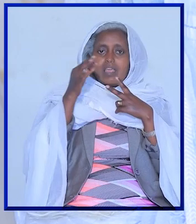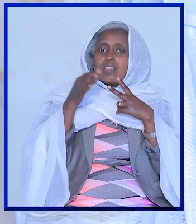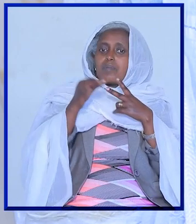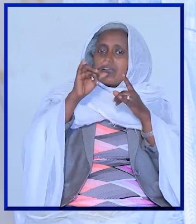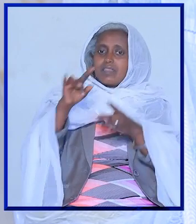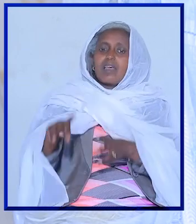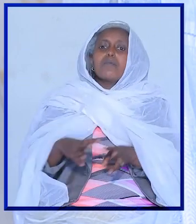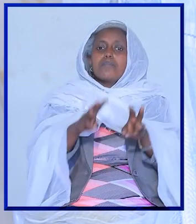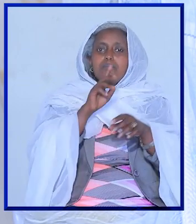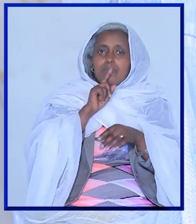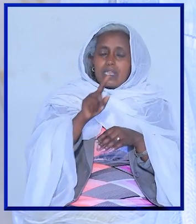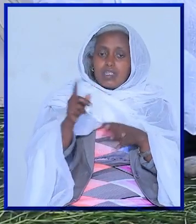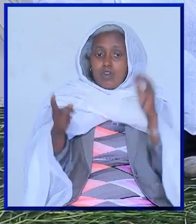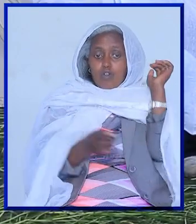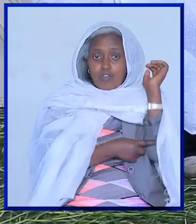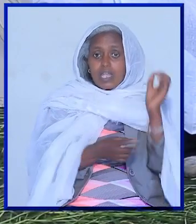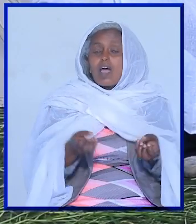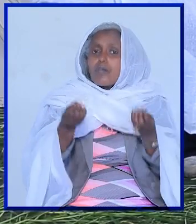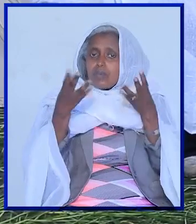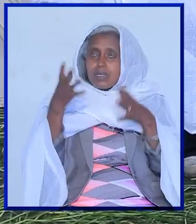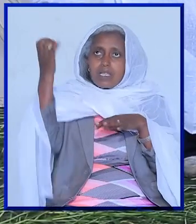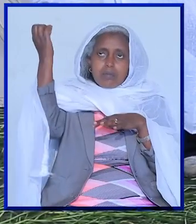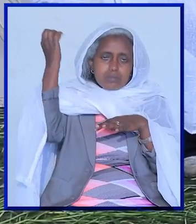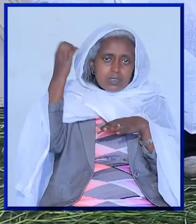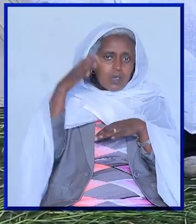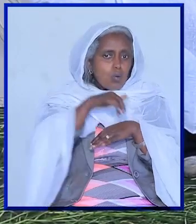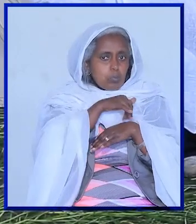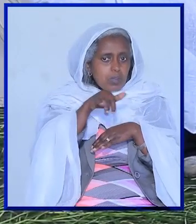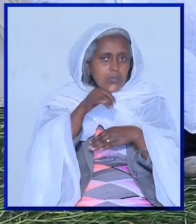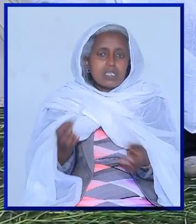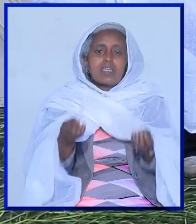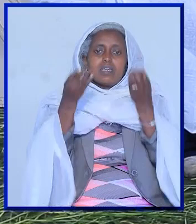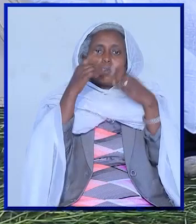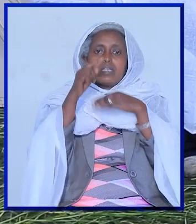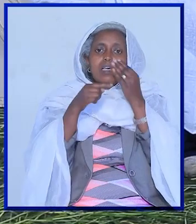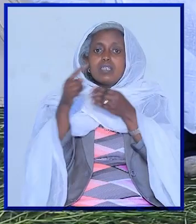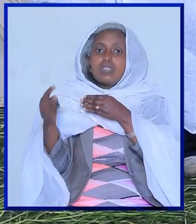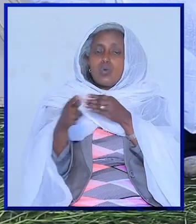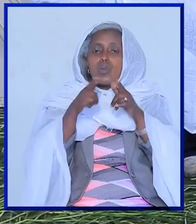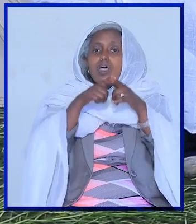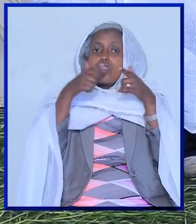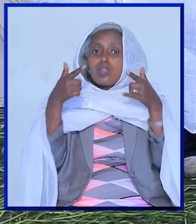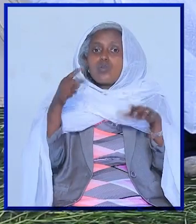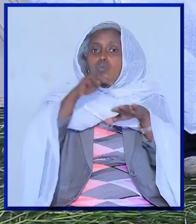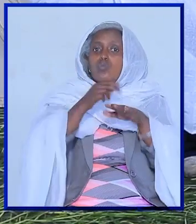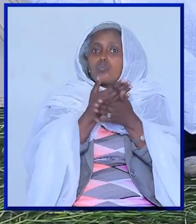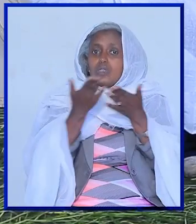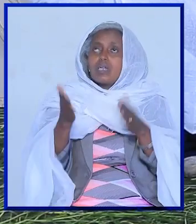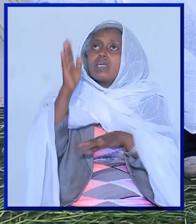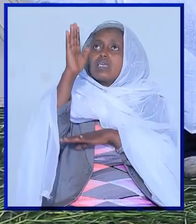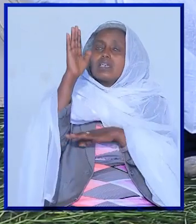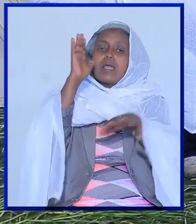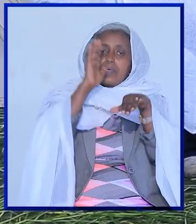ነው። ፈተናው ቢበዛም ጸጋው የዛን ያህል የበዛ ስለሆነ ትልቁ ነገር የእግዚአብሔር ጥሪ